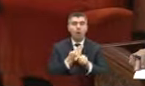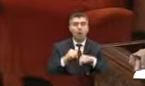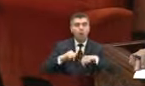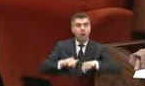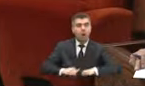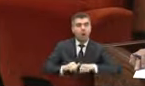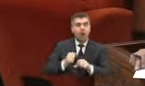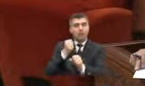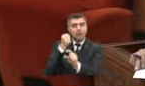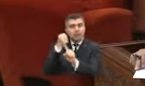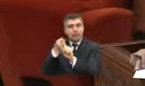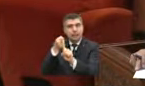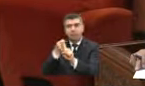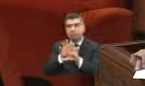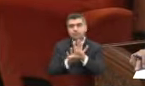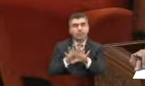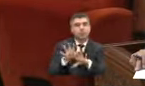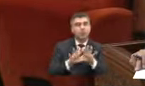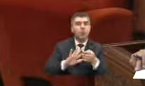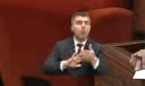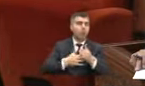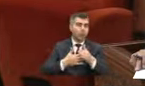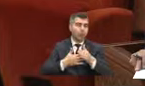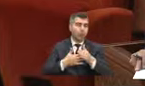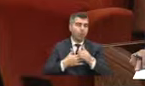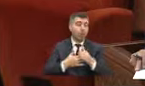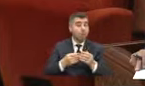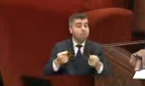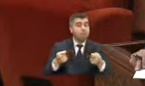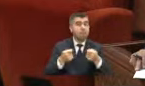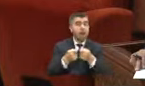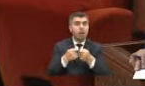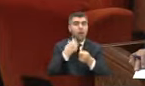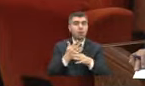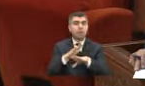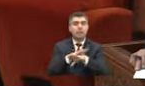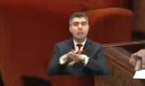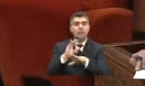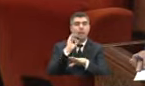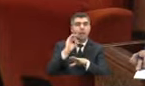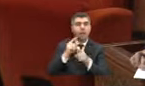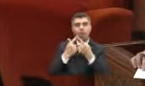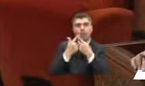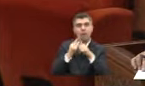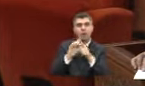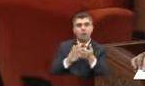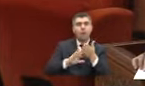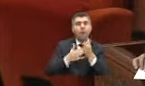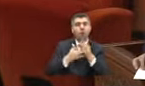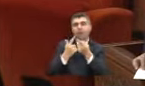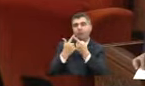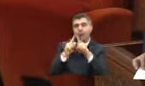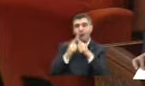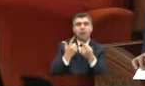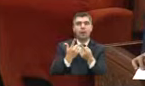المدني. وكذلك إلى جانب هذه السياسة العمومية هناك بعض التشريعات التي